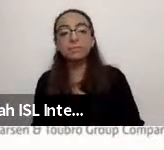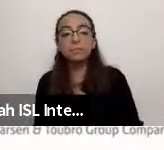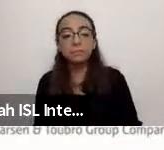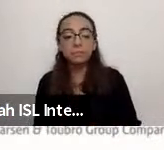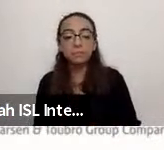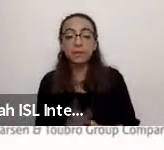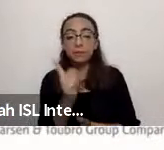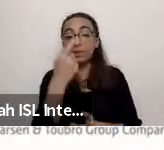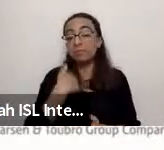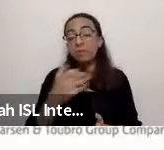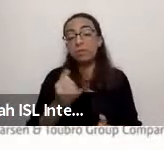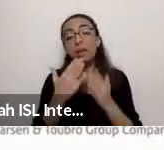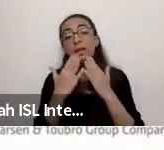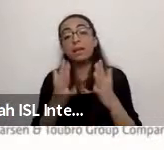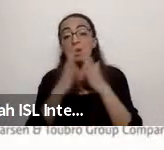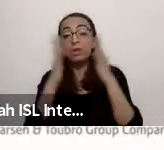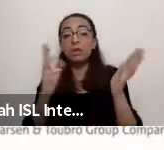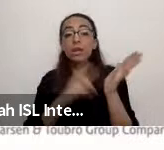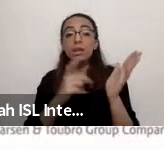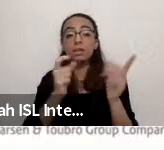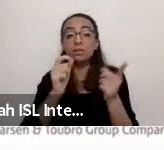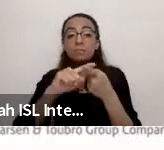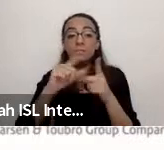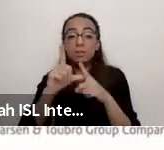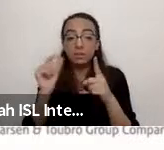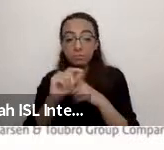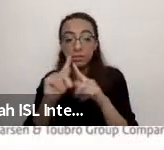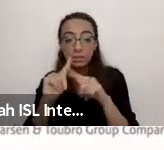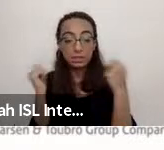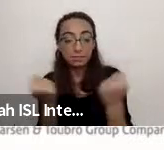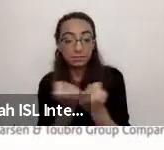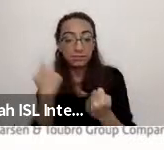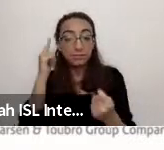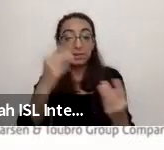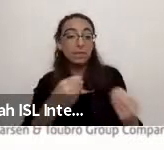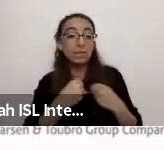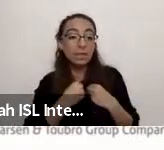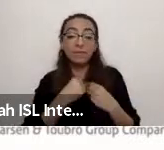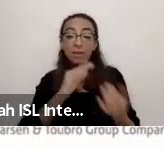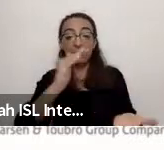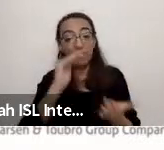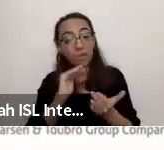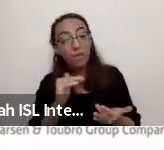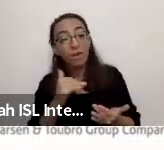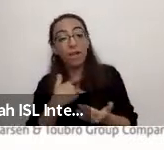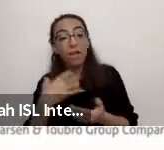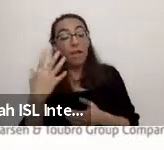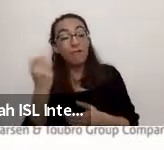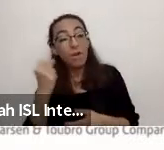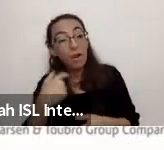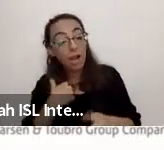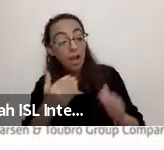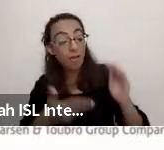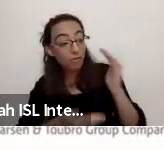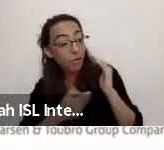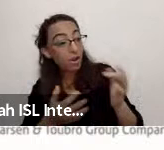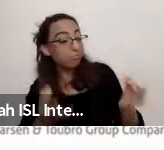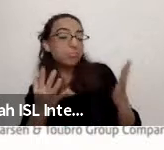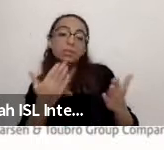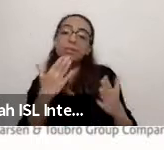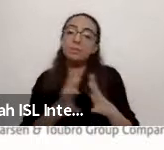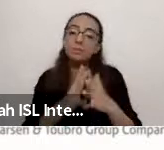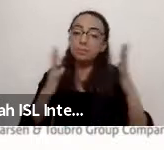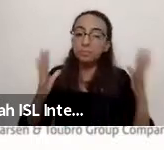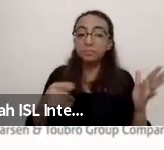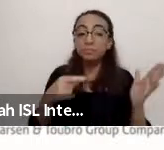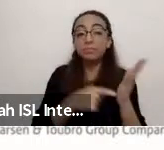मैं सबसे पहले शुक्रिया कहना चाहूँगा NCPEDP की टीम का, जिन्होंने हमें रिकॉग्नाइज किया, इस अवार्ड के लायक समझा। मेरे